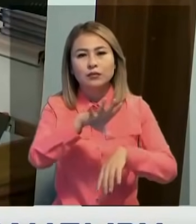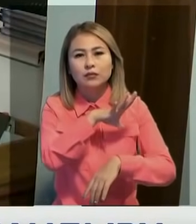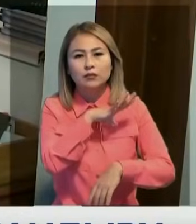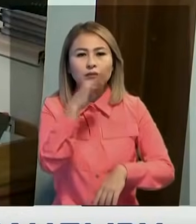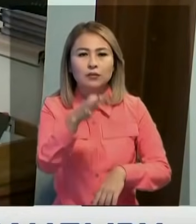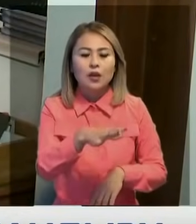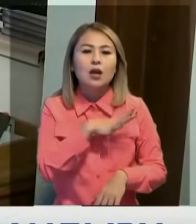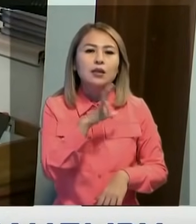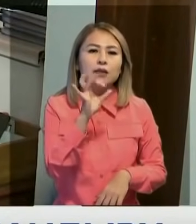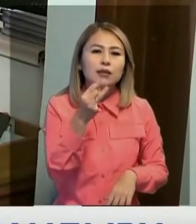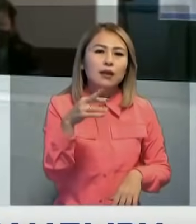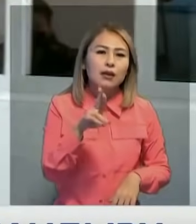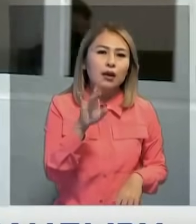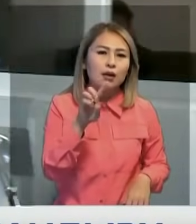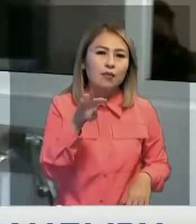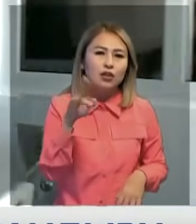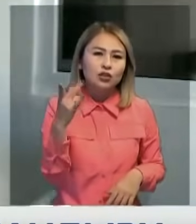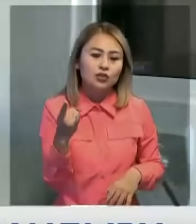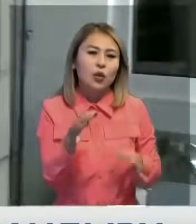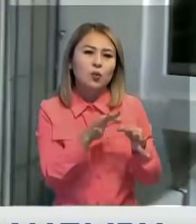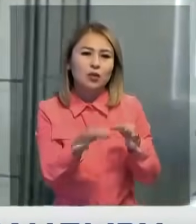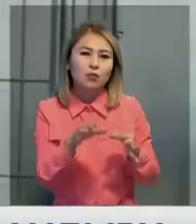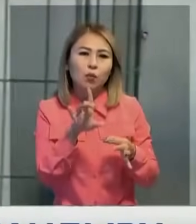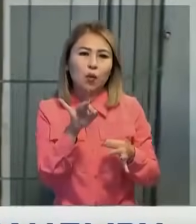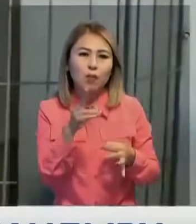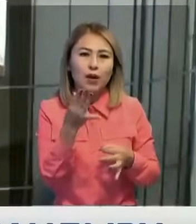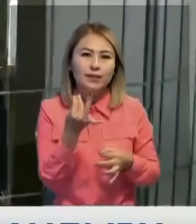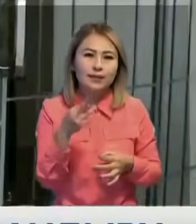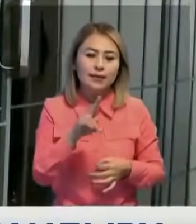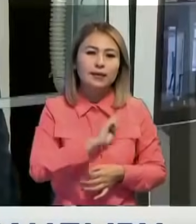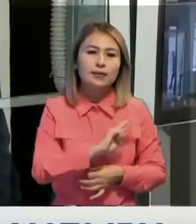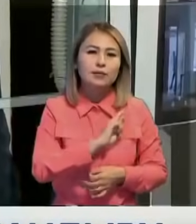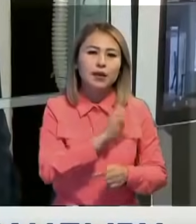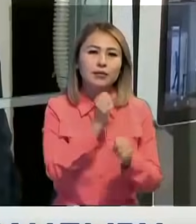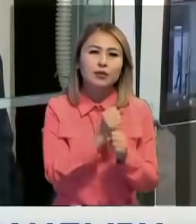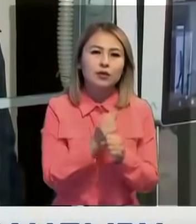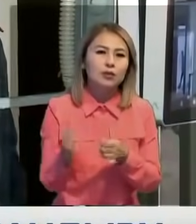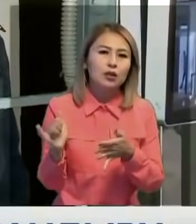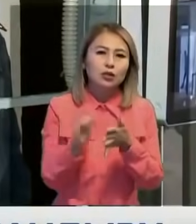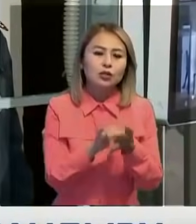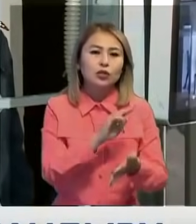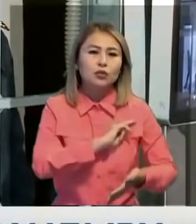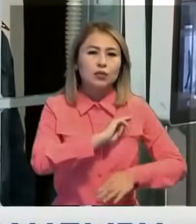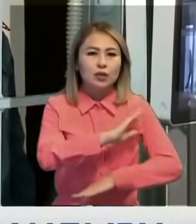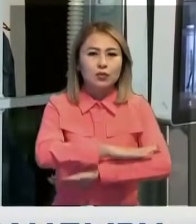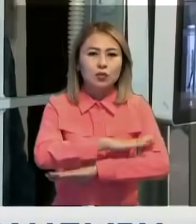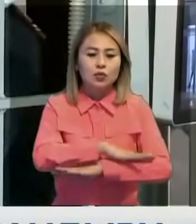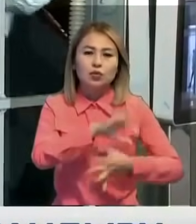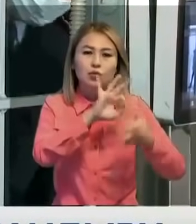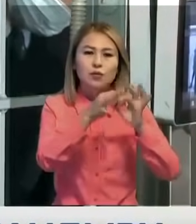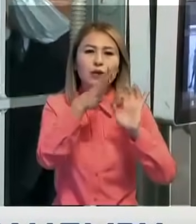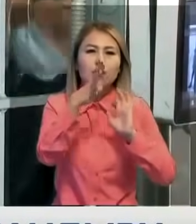мол, дейді мамандар. Қазір Сырдария Қармақшы аудандық пробация қызметіне орнатылған биотерминалдардың жұмыс істеу